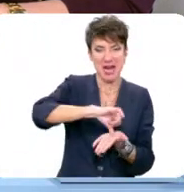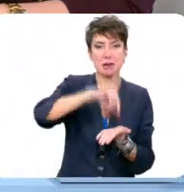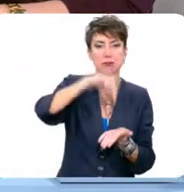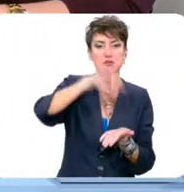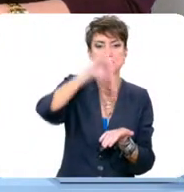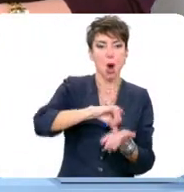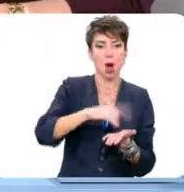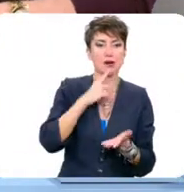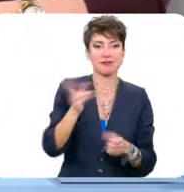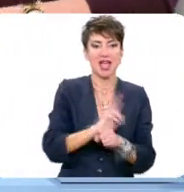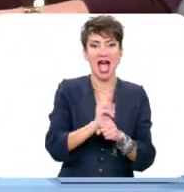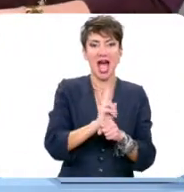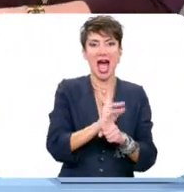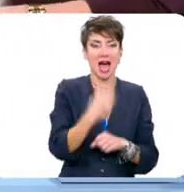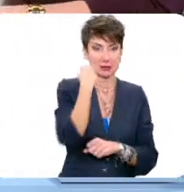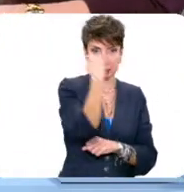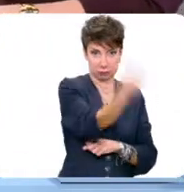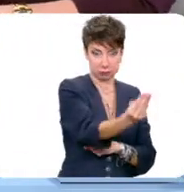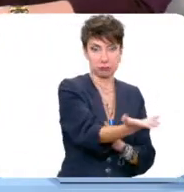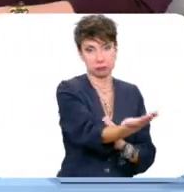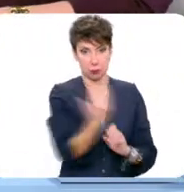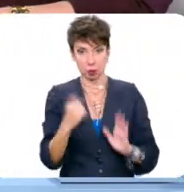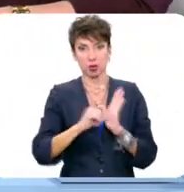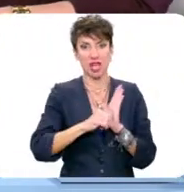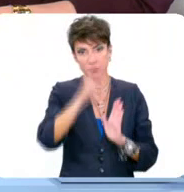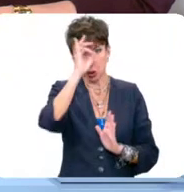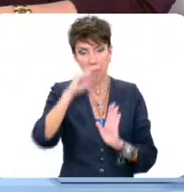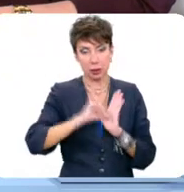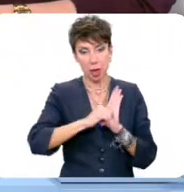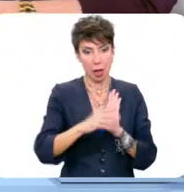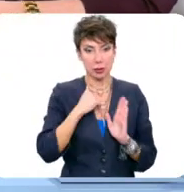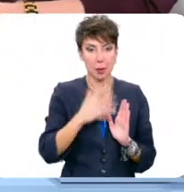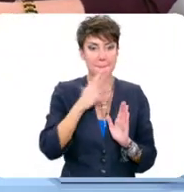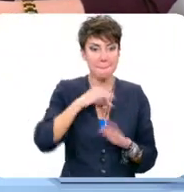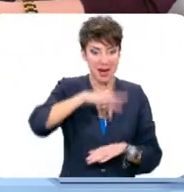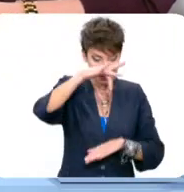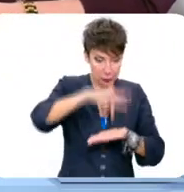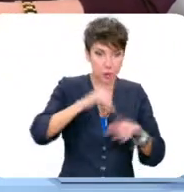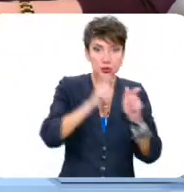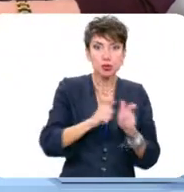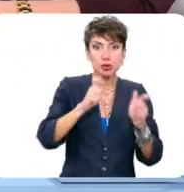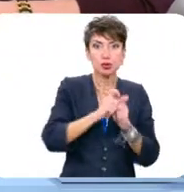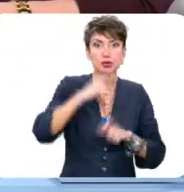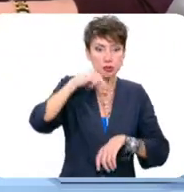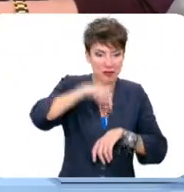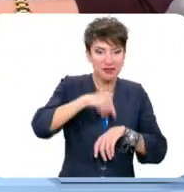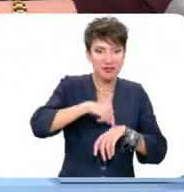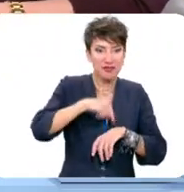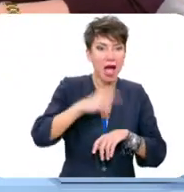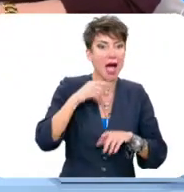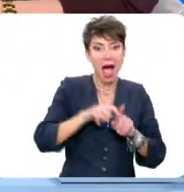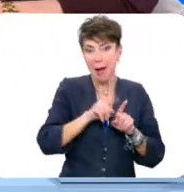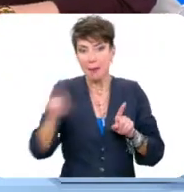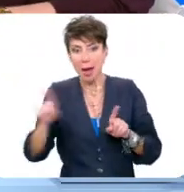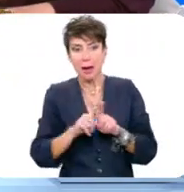χαρτί που παρέδωσε την ταυτότητά του και τον οπλισμό. Απαγορεύεται ακόμα και την πόλη του να φύσει. Εάν φύσει, θα συλληφθεί. Ούτως ώστε